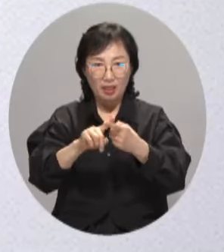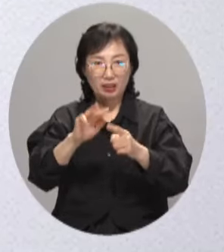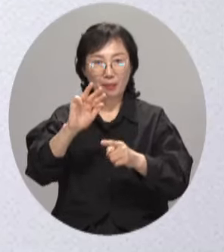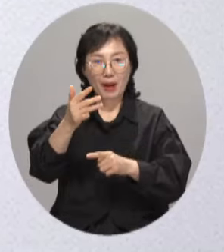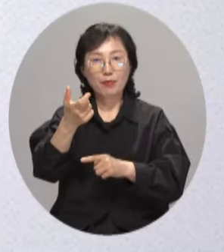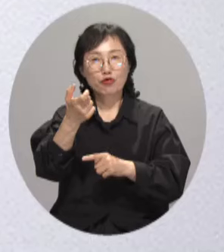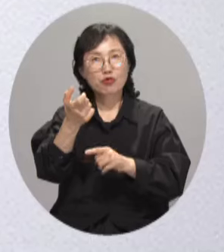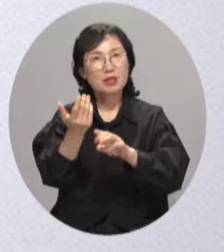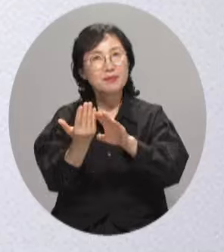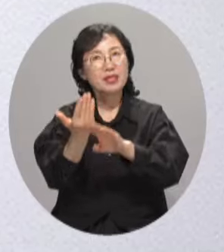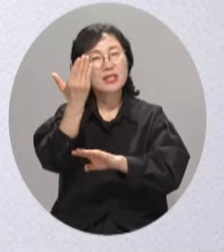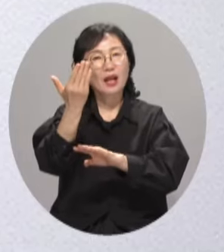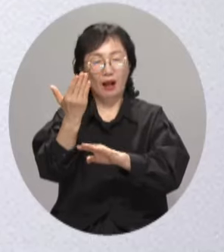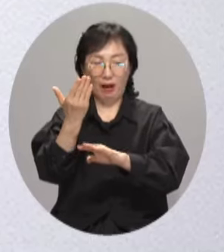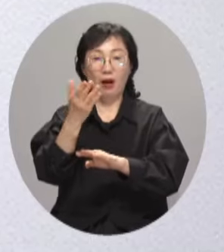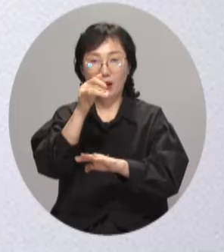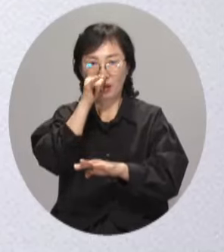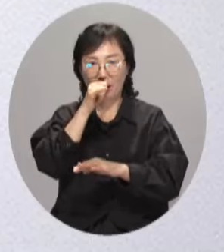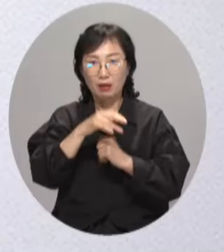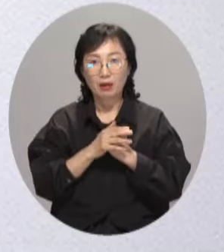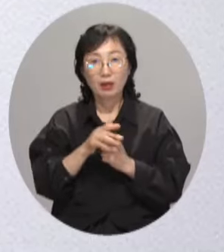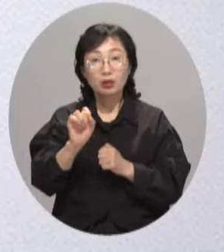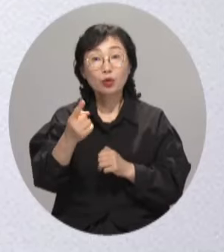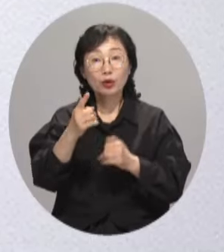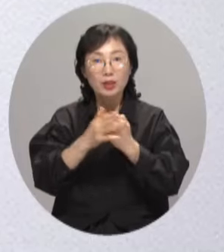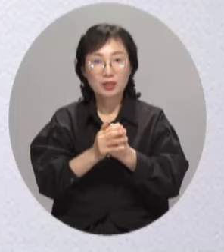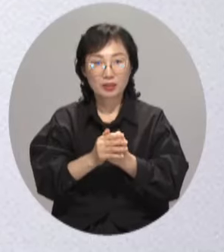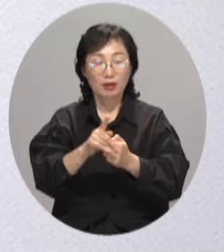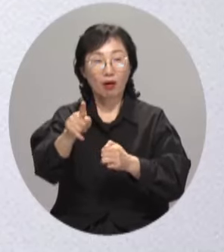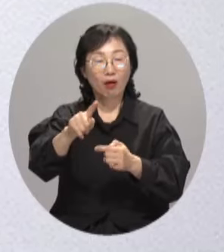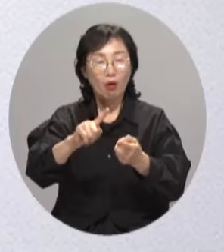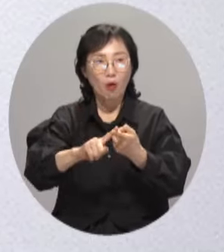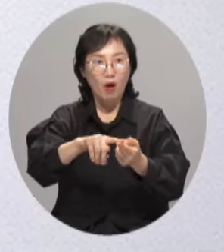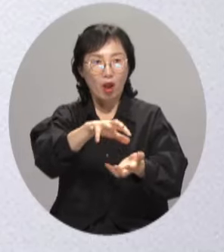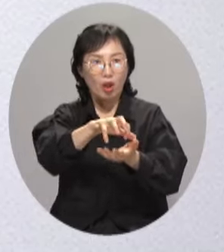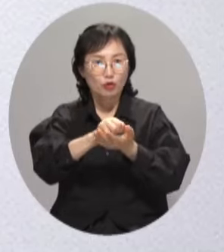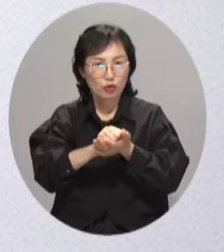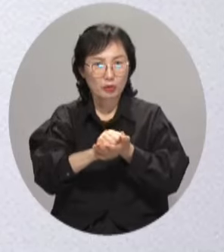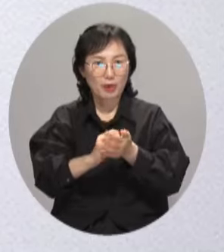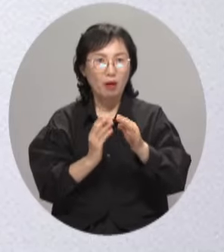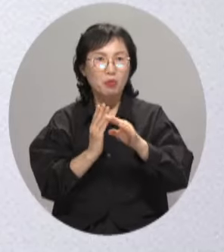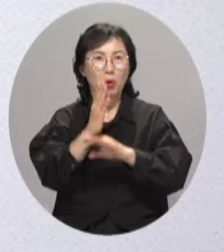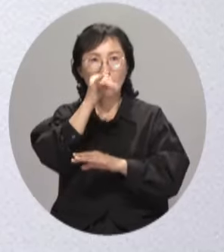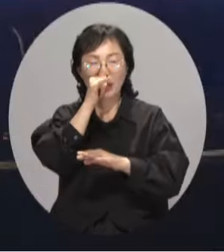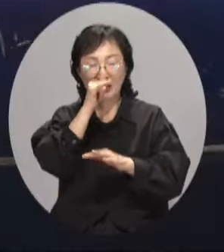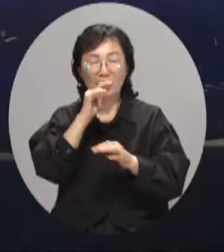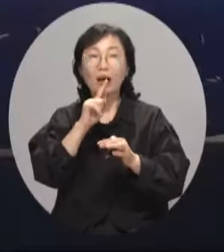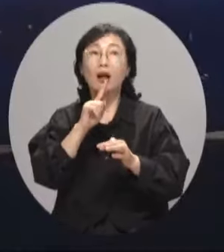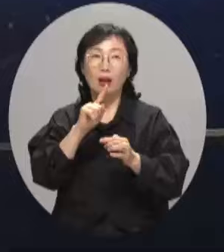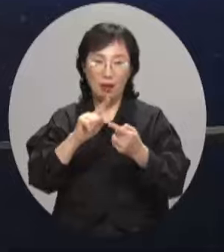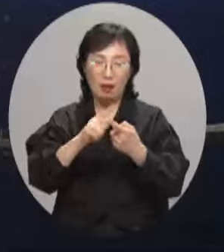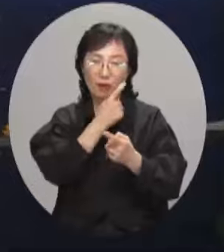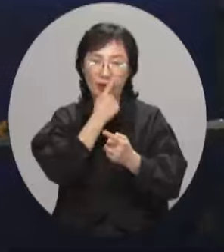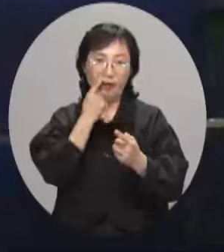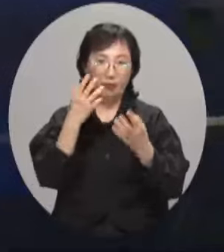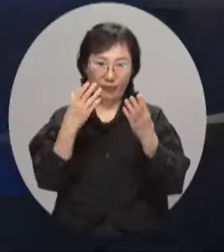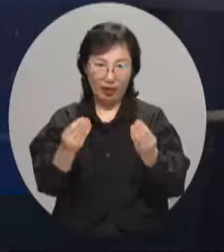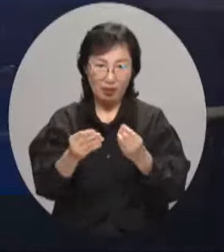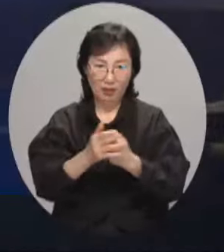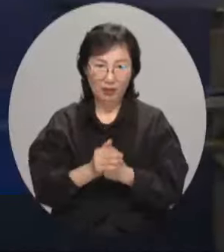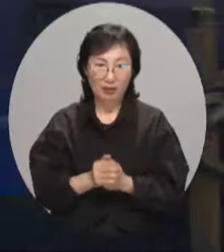입방미터를 크게 웃도는 것. 그만큼 원료 투입이 과다하다는 사실을 입증합니다. 음식물하고